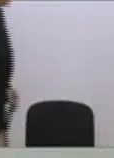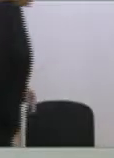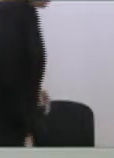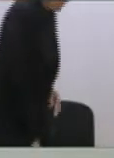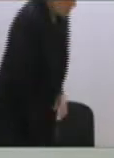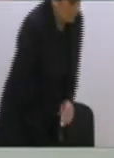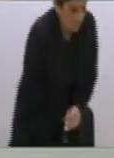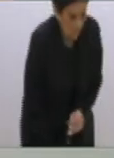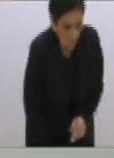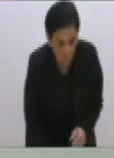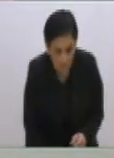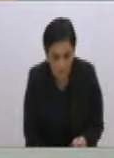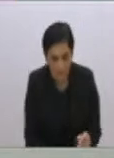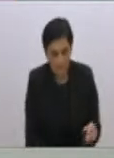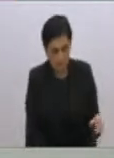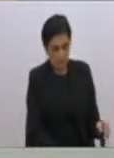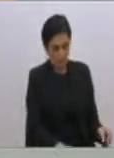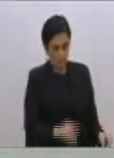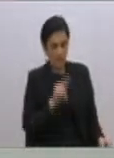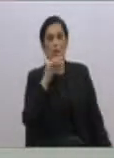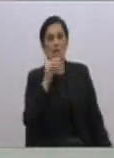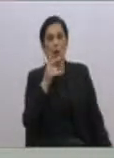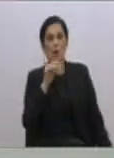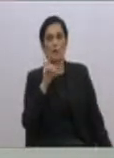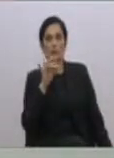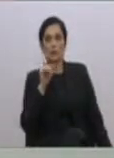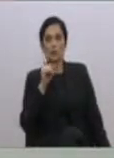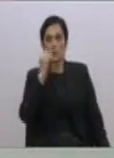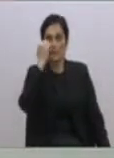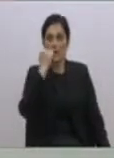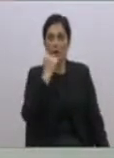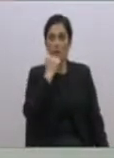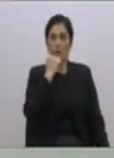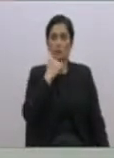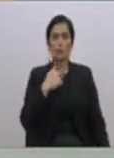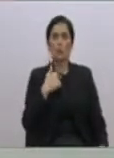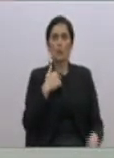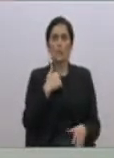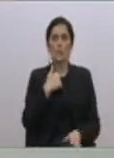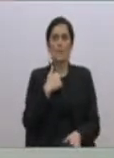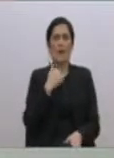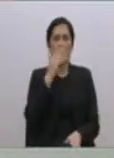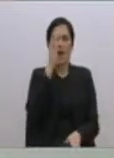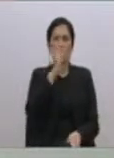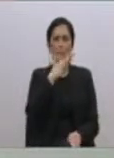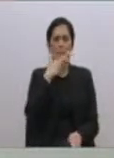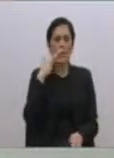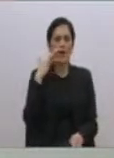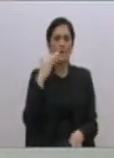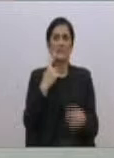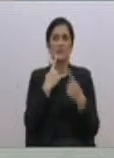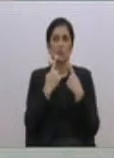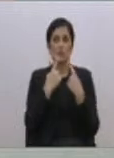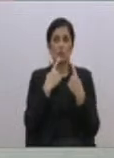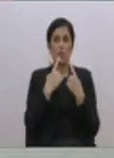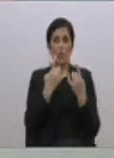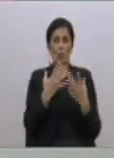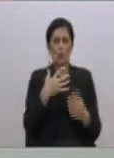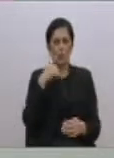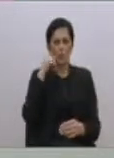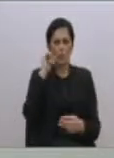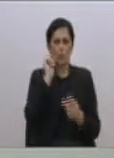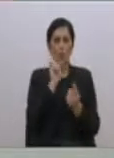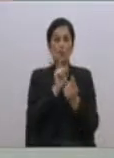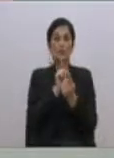ბატონი თამარ კორძაია, შემდეგ ბატონი იაკო ხუჩია. მადლობა, მე არ ვაპირებ ბევრ საუბარს, უბრალოდ გუშინ